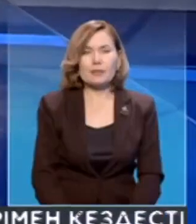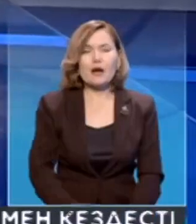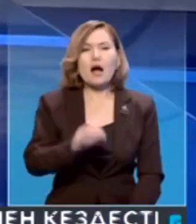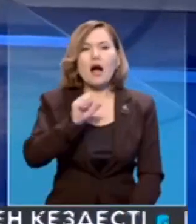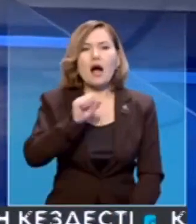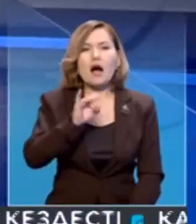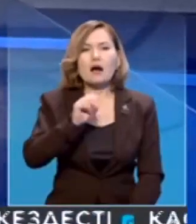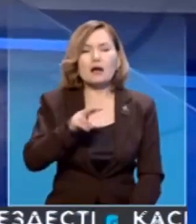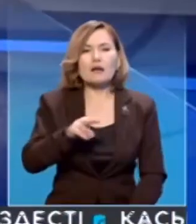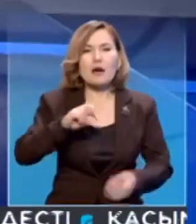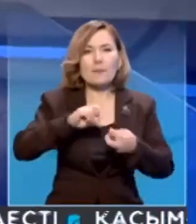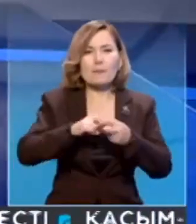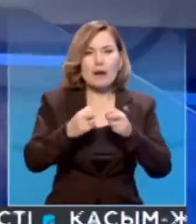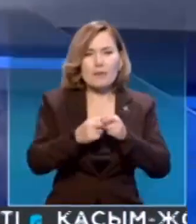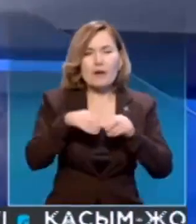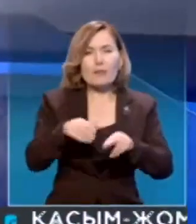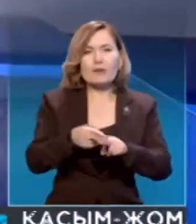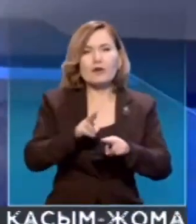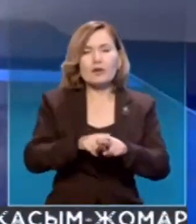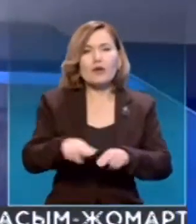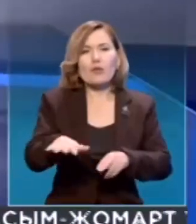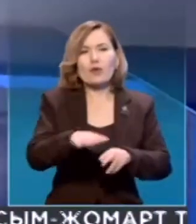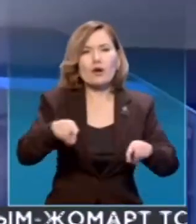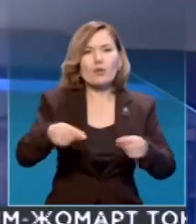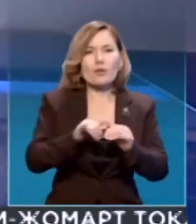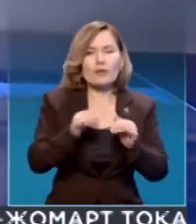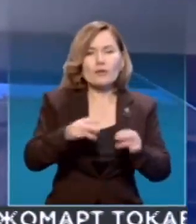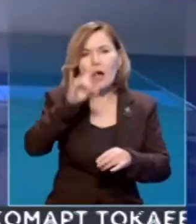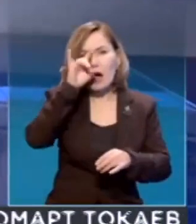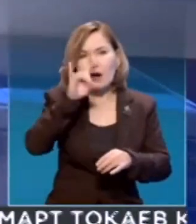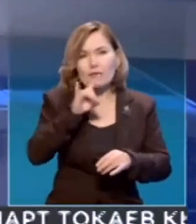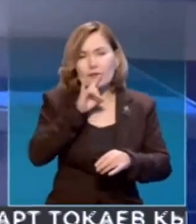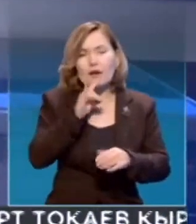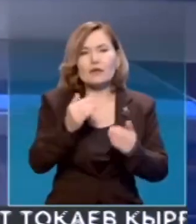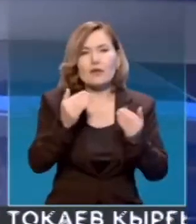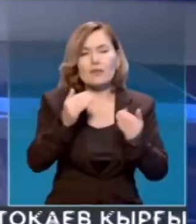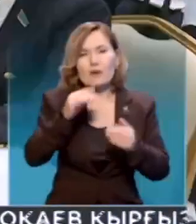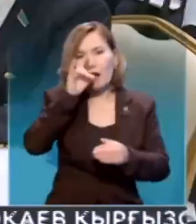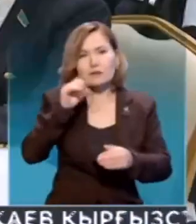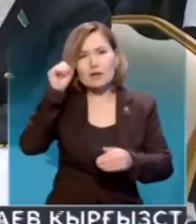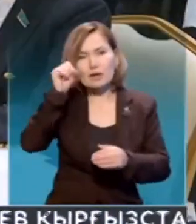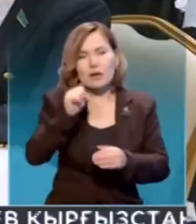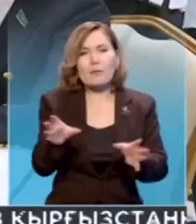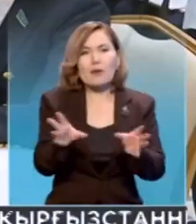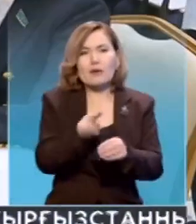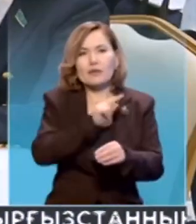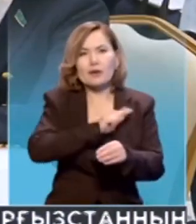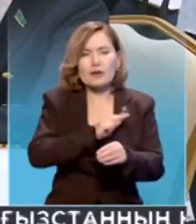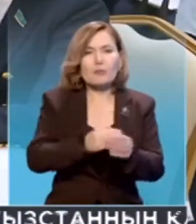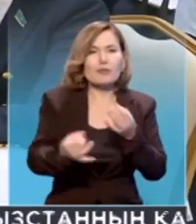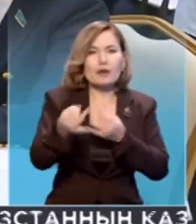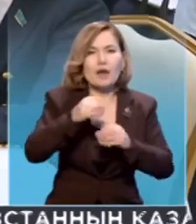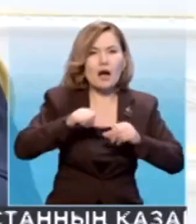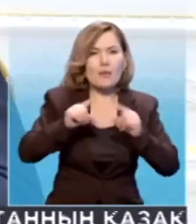Арал проблемасының салдарын жойып, өңірдегі жағдайды тұрақтандыру керек. Бүгін Қазақстан мен Өзбекстан сенатының спикерлері ынтымақтастық жөніндегі комиссияның